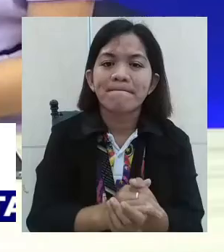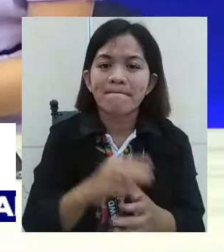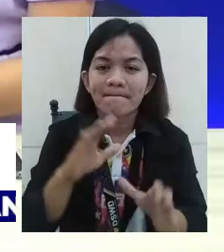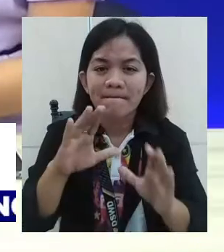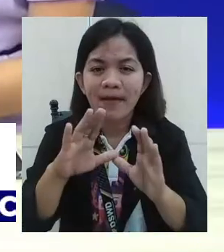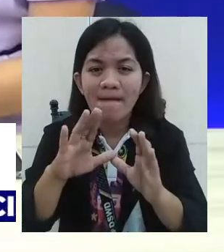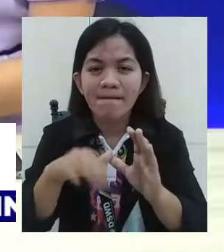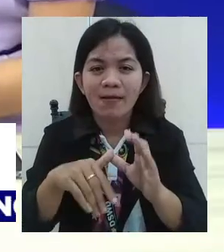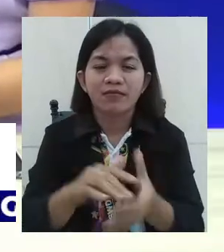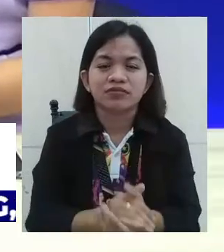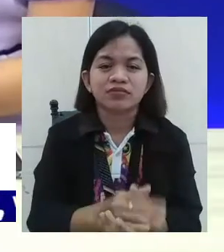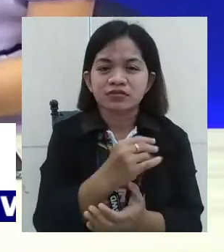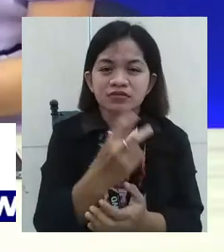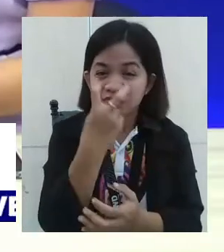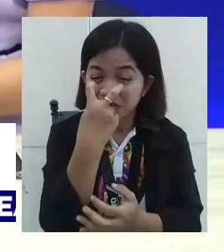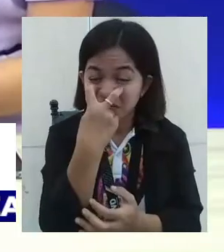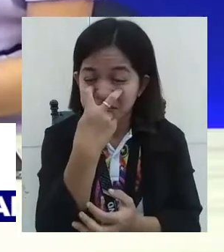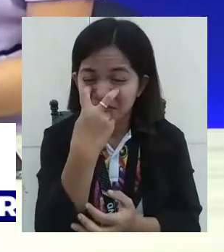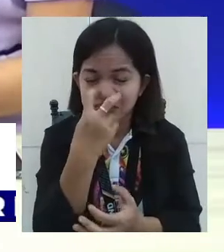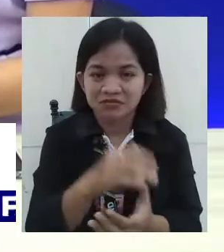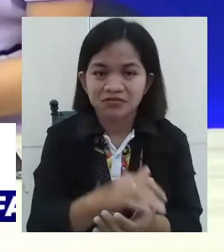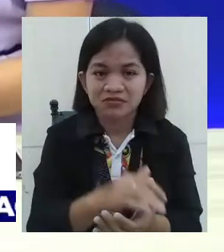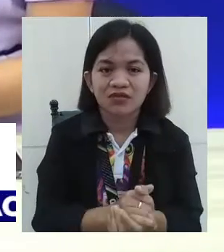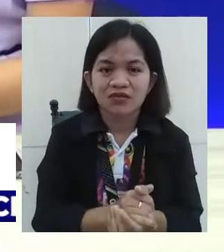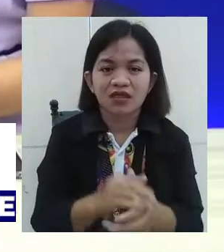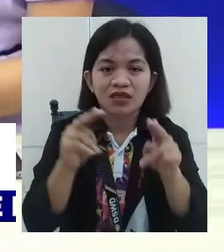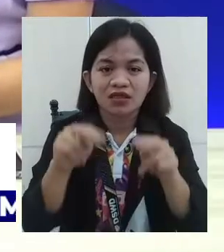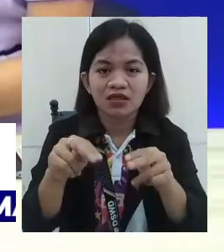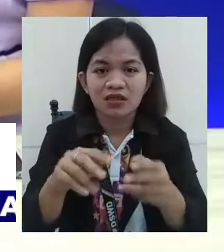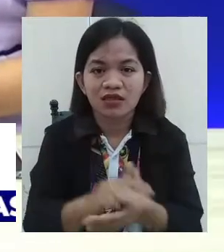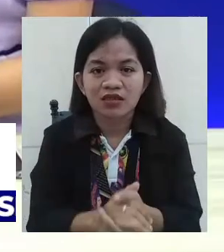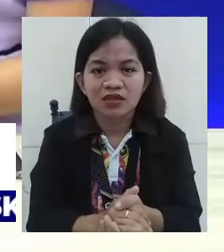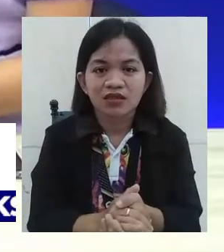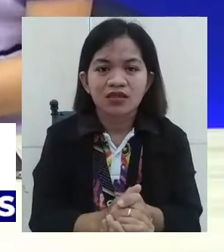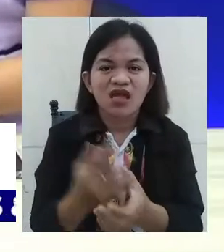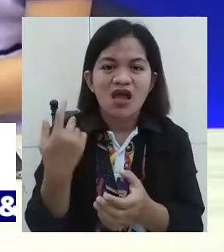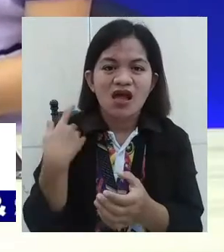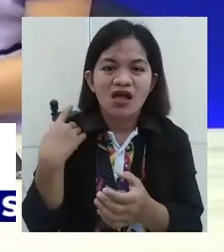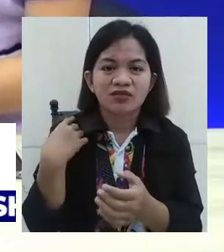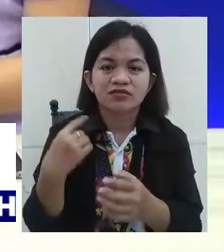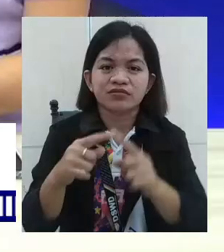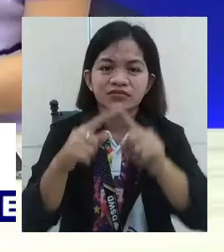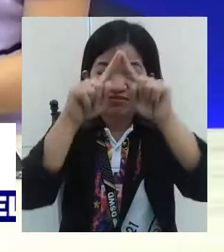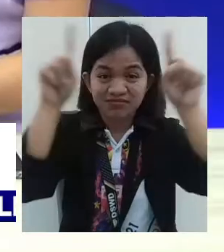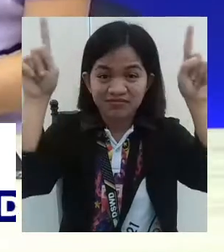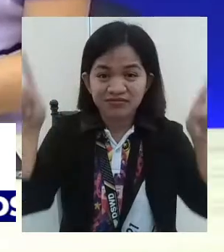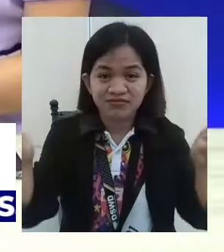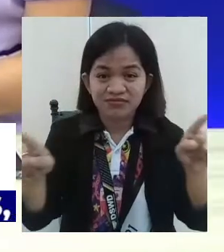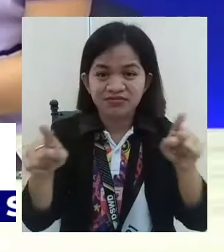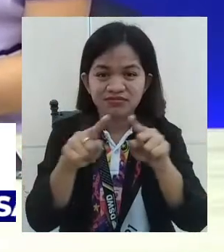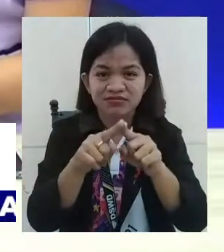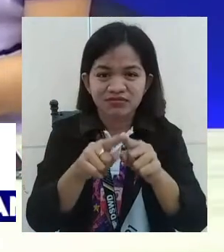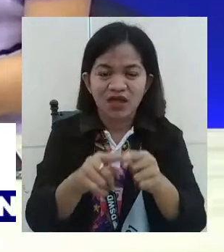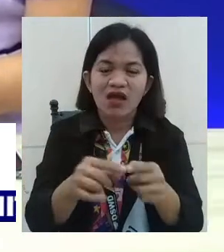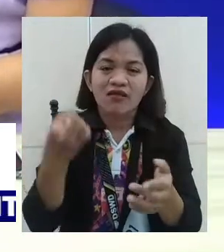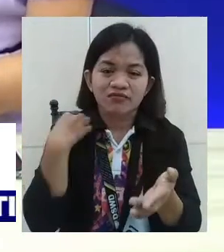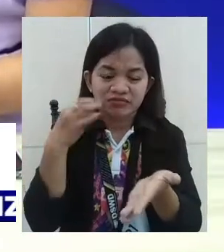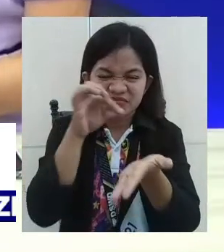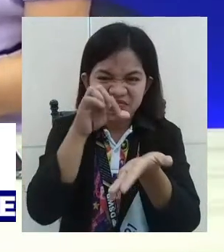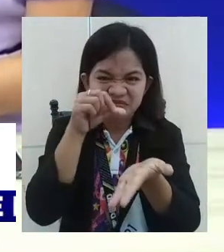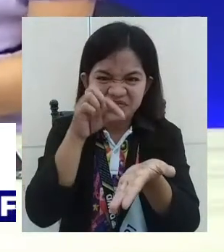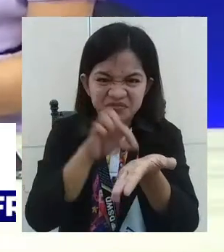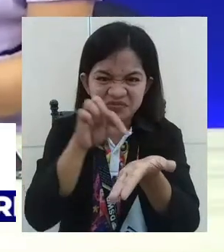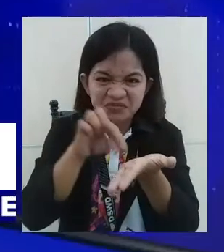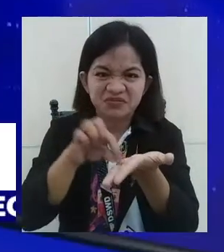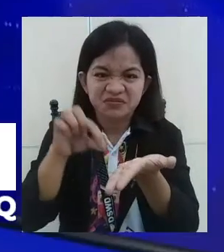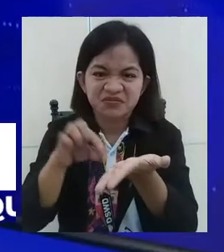kailangan natin ng, halimbawa, tactile signages. Kailangan natin ng braille markings. Wala yan yata. Medyo